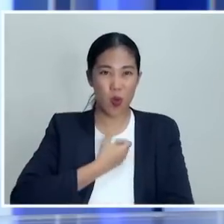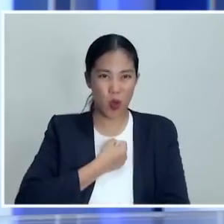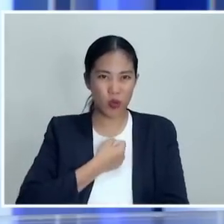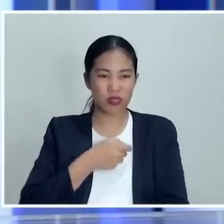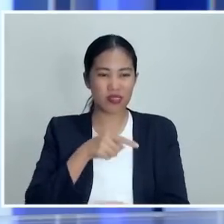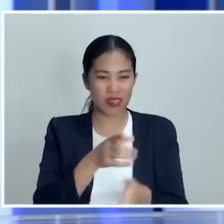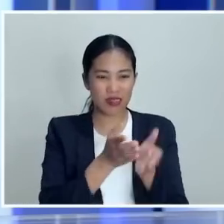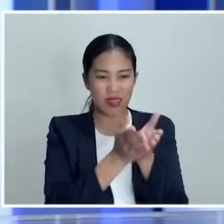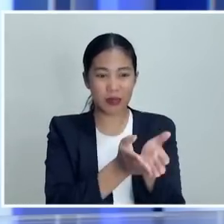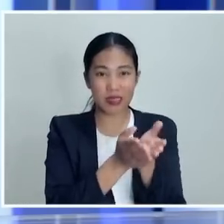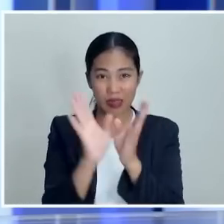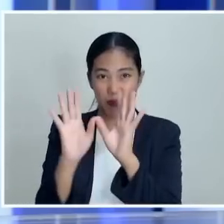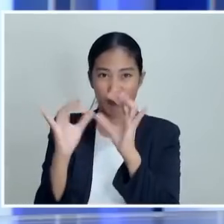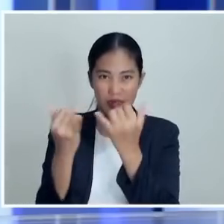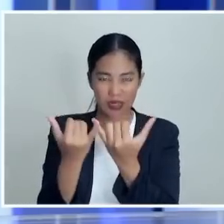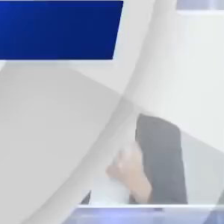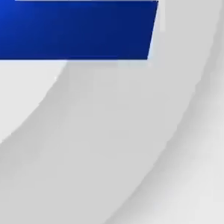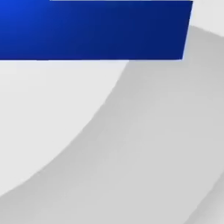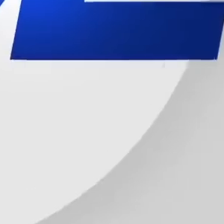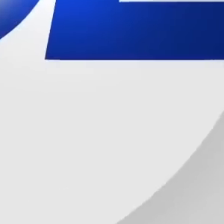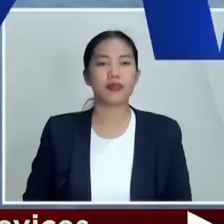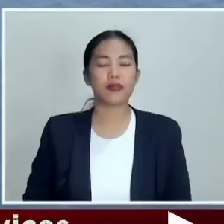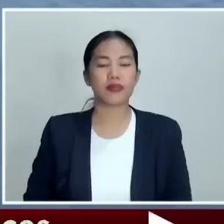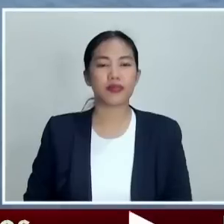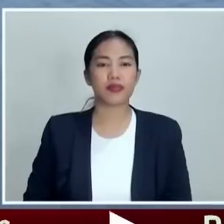Nagpapatrol, Dennis Datu.